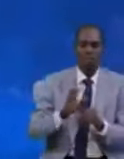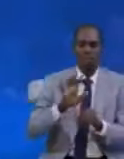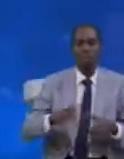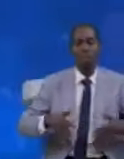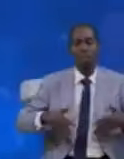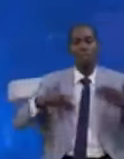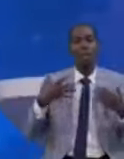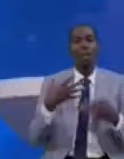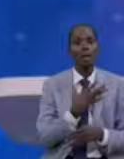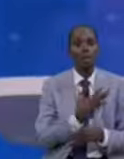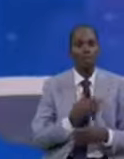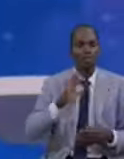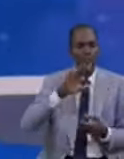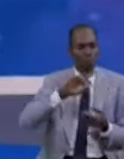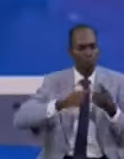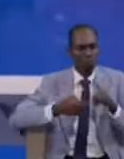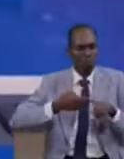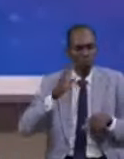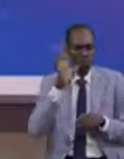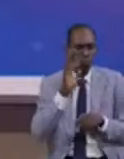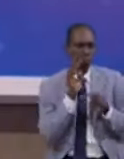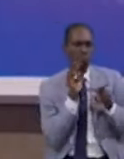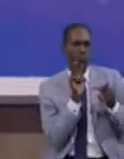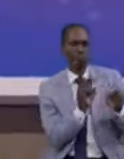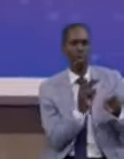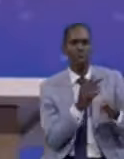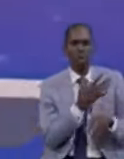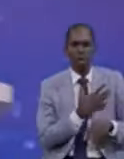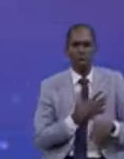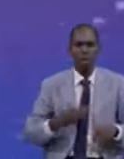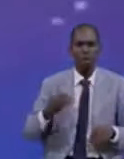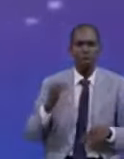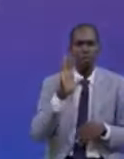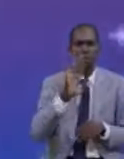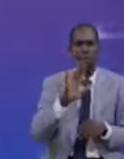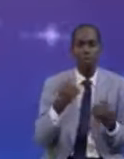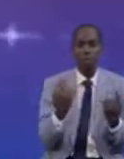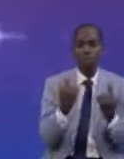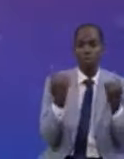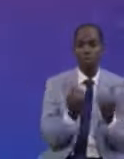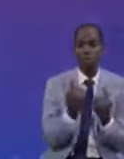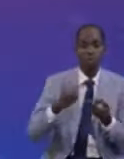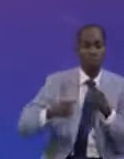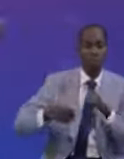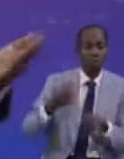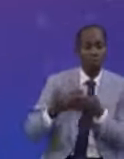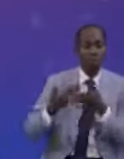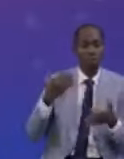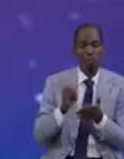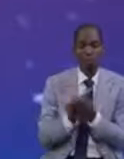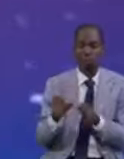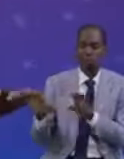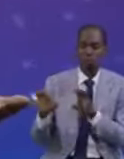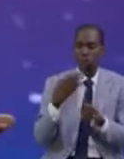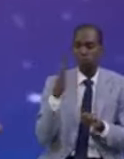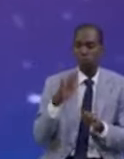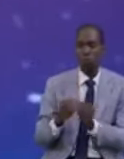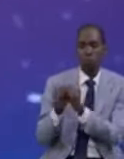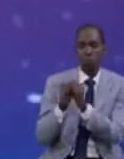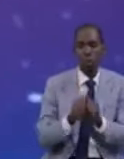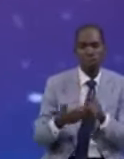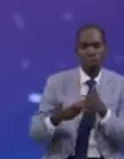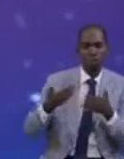tes amis vont te regarder et tes C de péché on faisait ça ensemble on le faisait ensemble maintenant